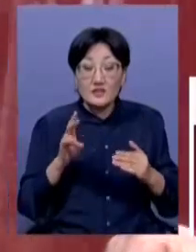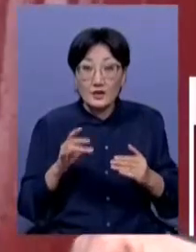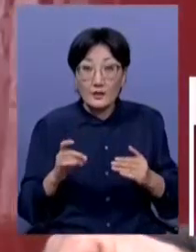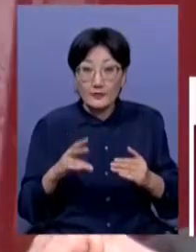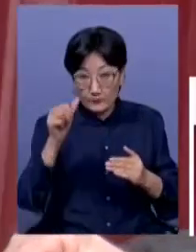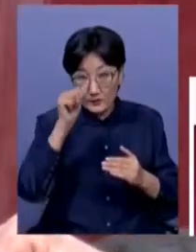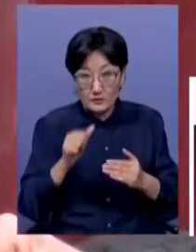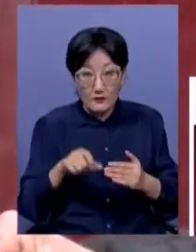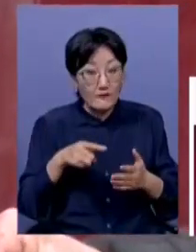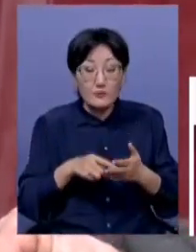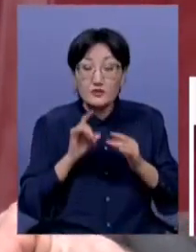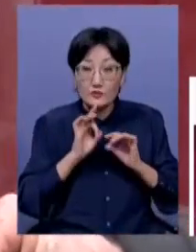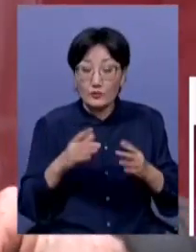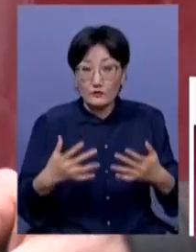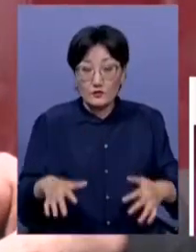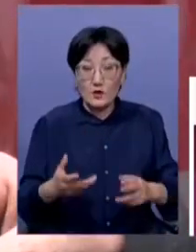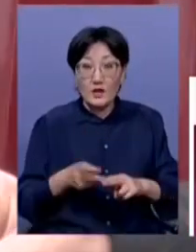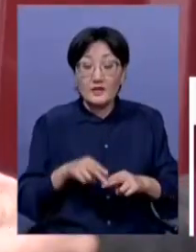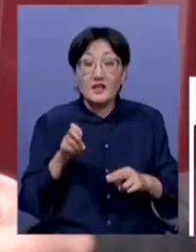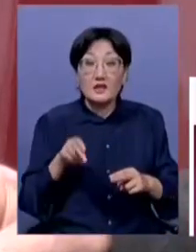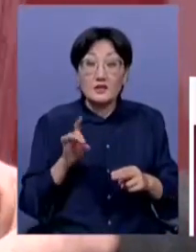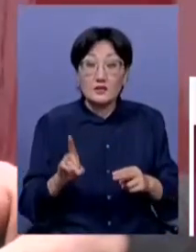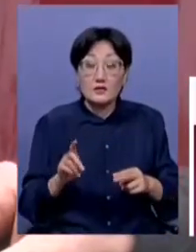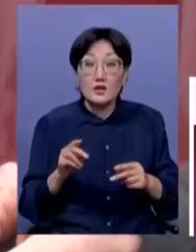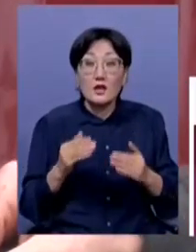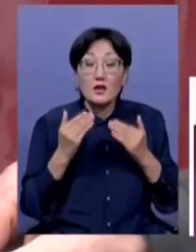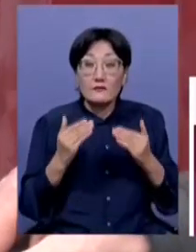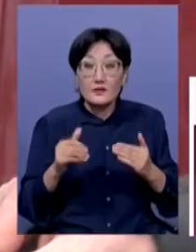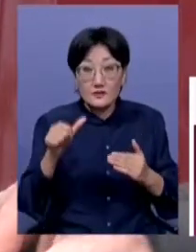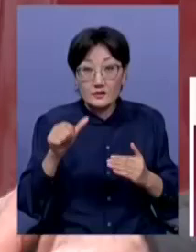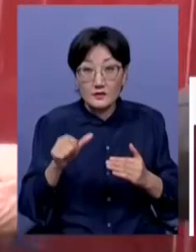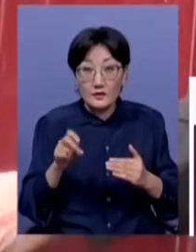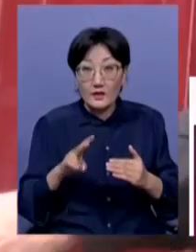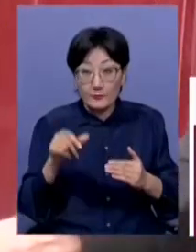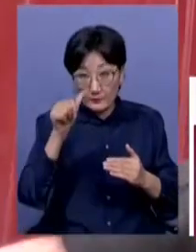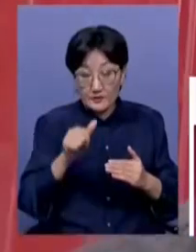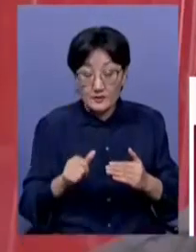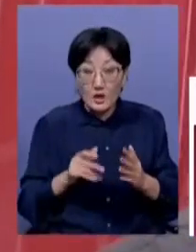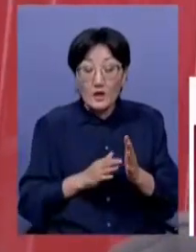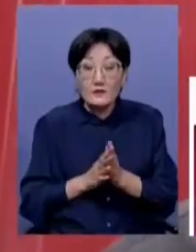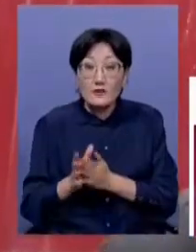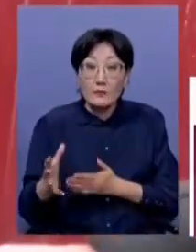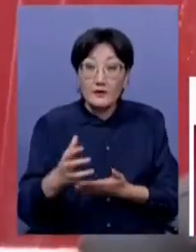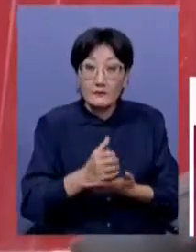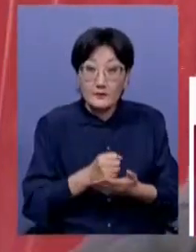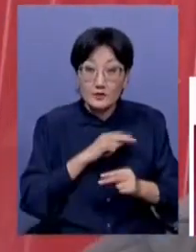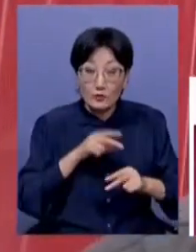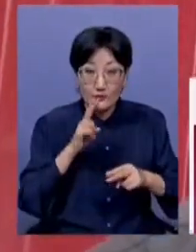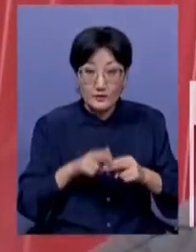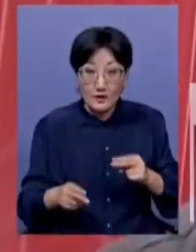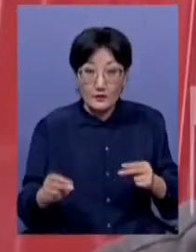даже вопросов не будет. Это как раз в конце ноября месяца весь вопрос снят. Как полевые работы заканчиваются,